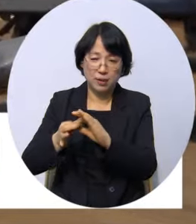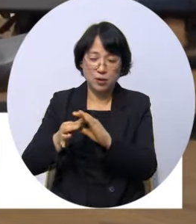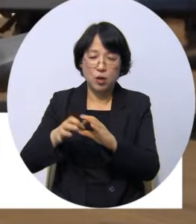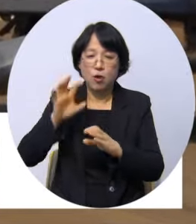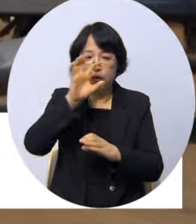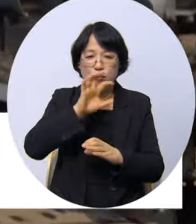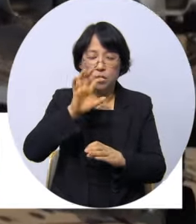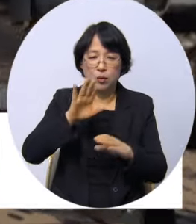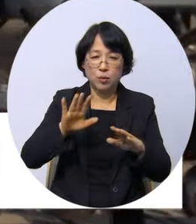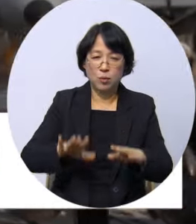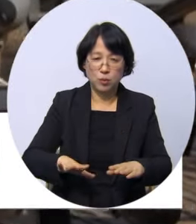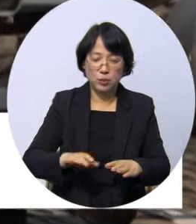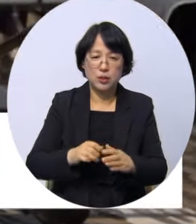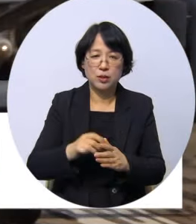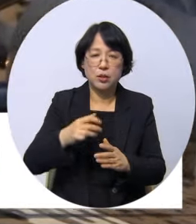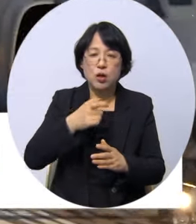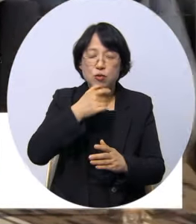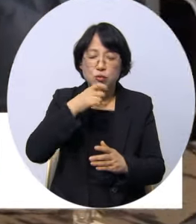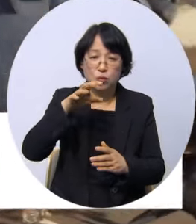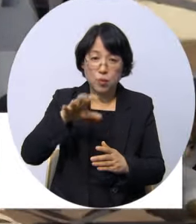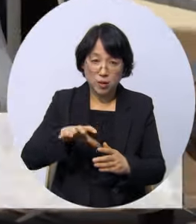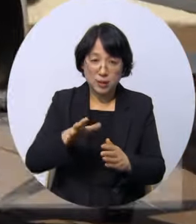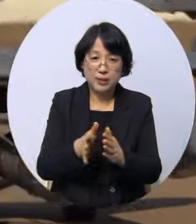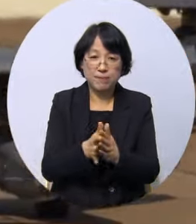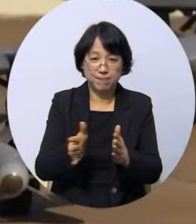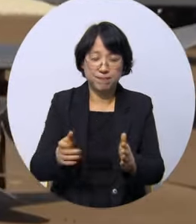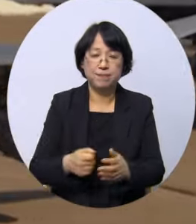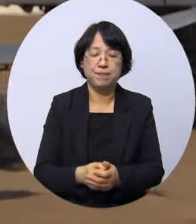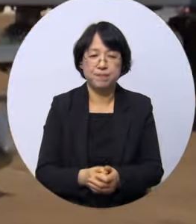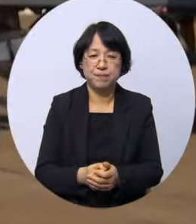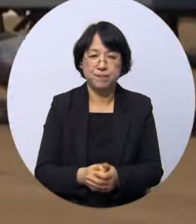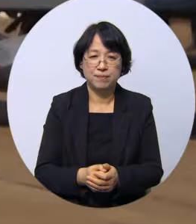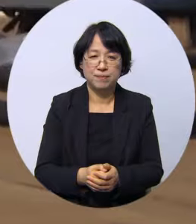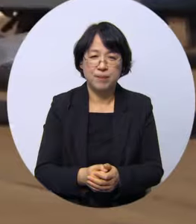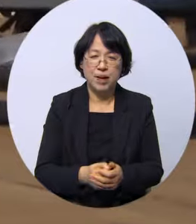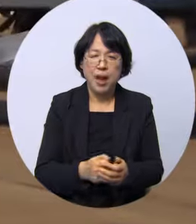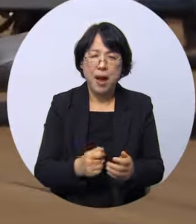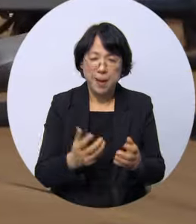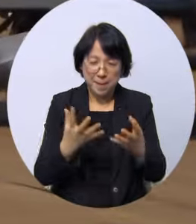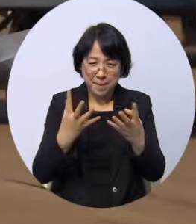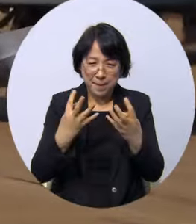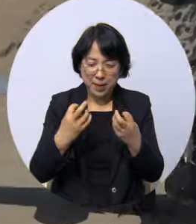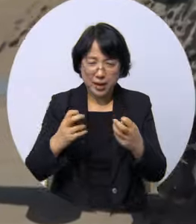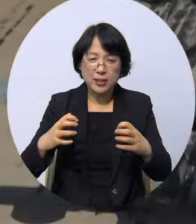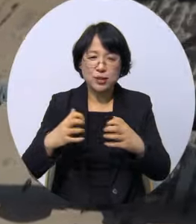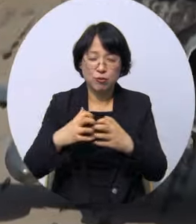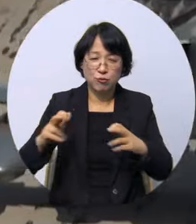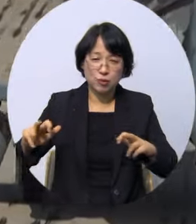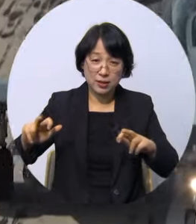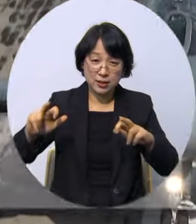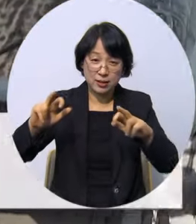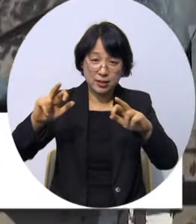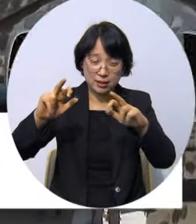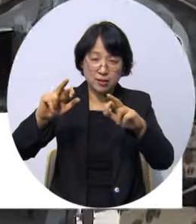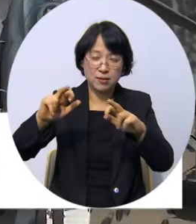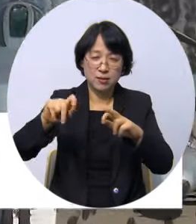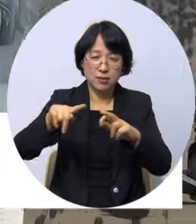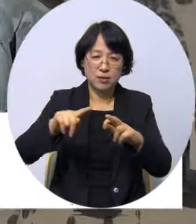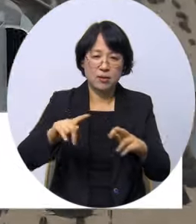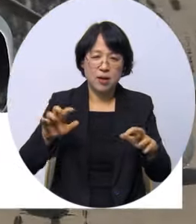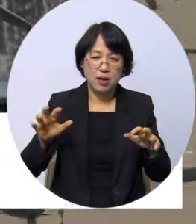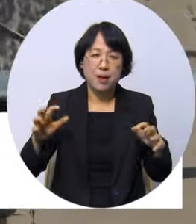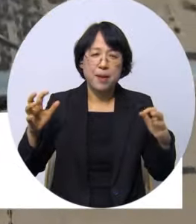훈련이 오늘 수원 기지에서 실시됐습니다 수십대의 전투기들이 무장을 한 상태로 활주로에서